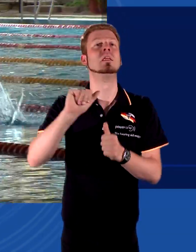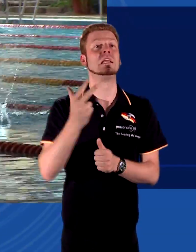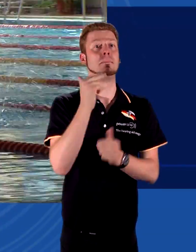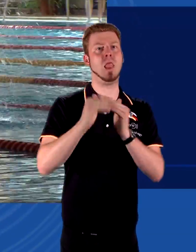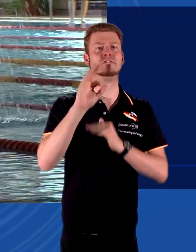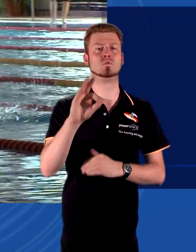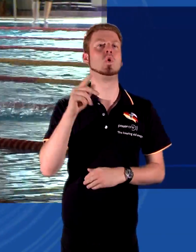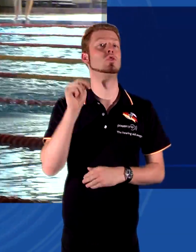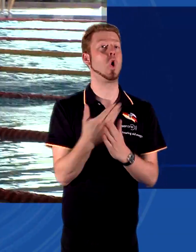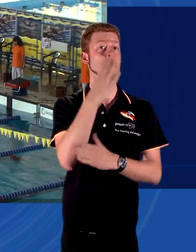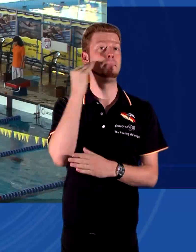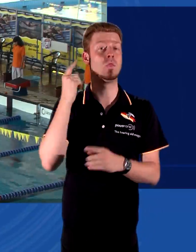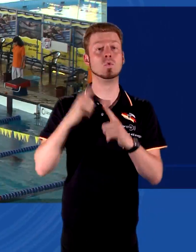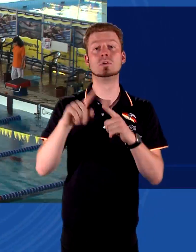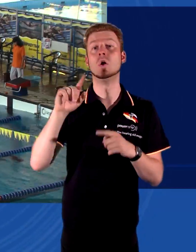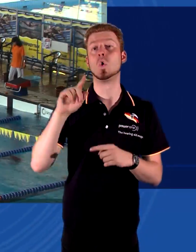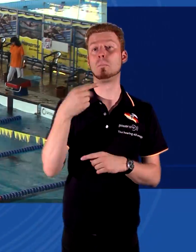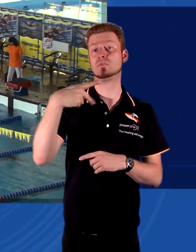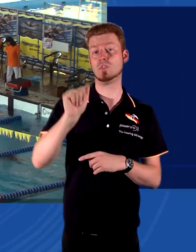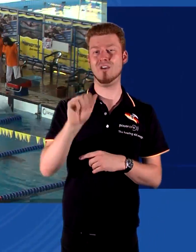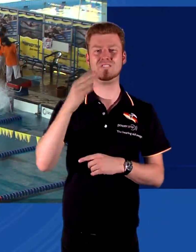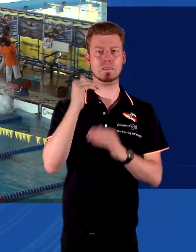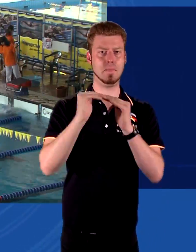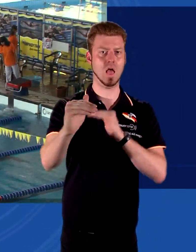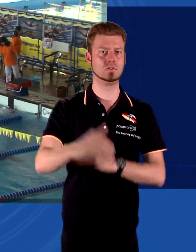mehr als 2 Sekunden vor Neumann auf Platz 3.